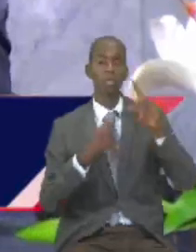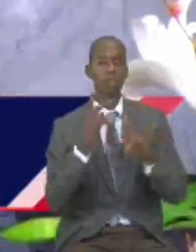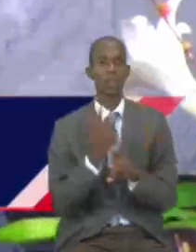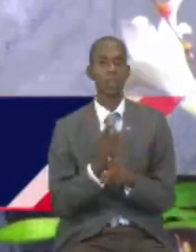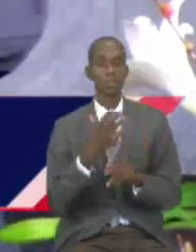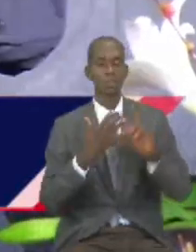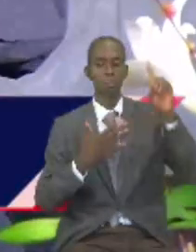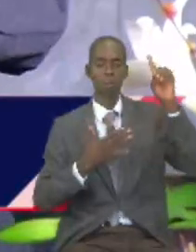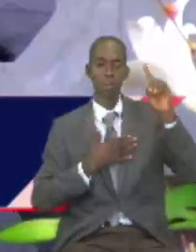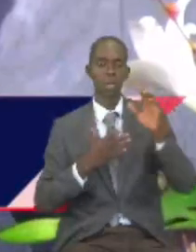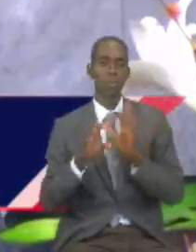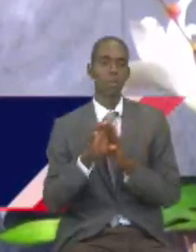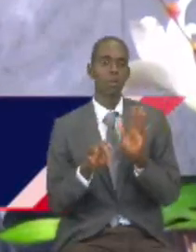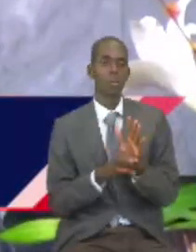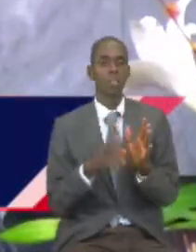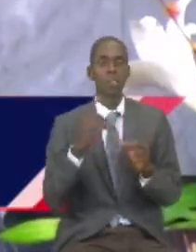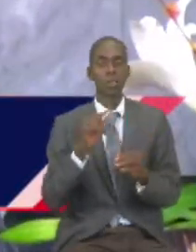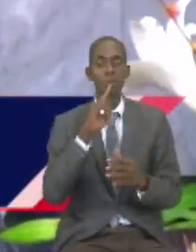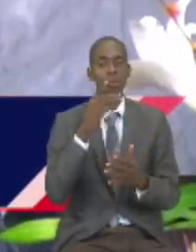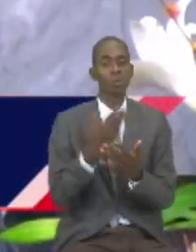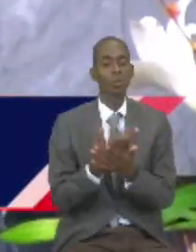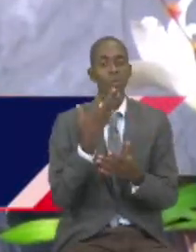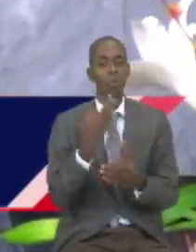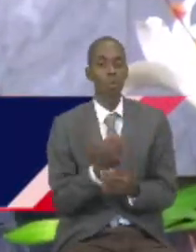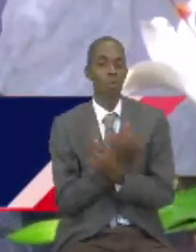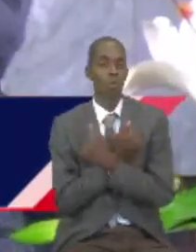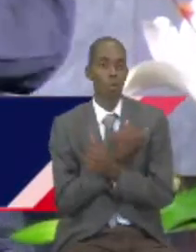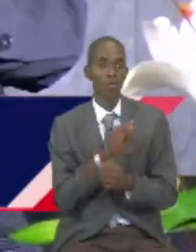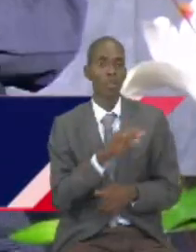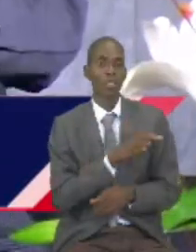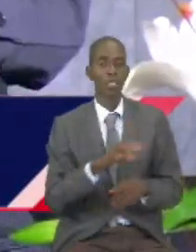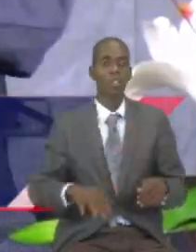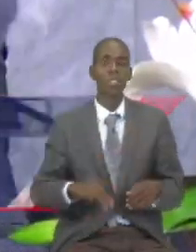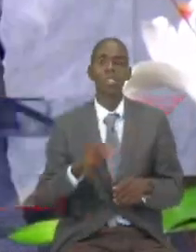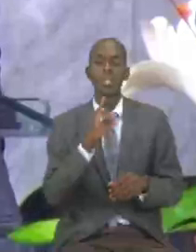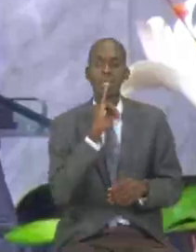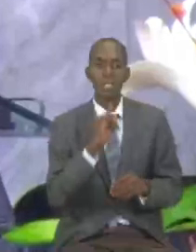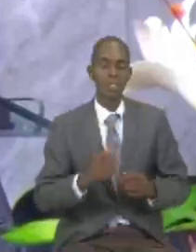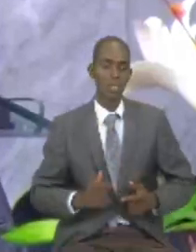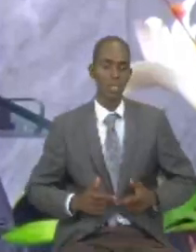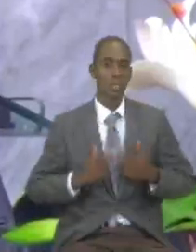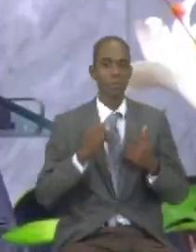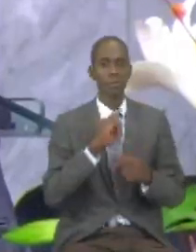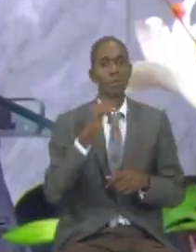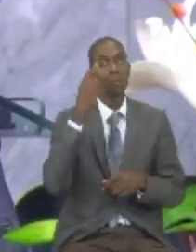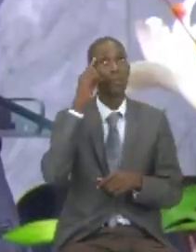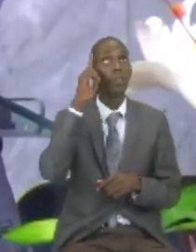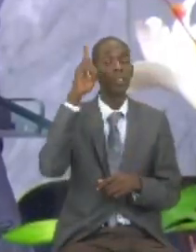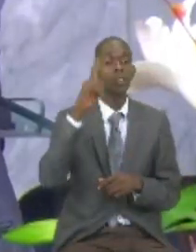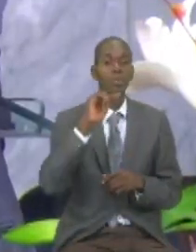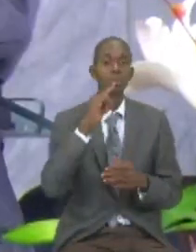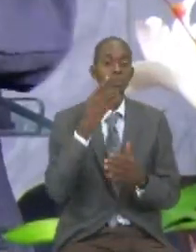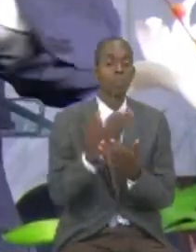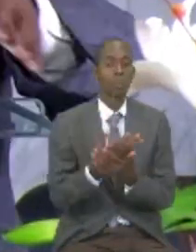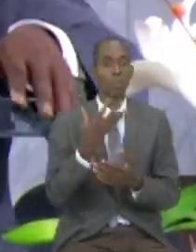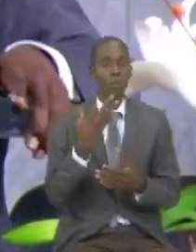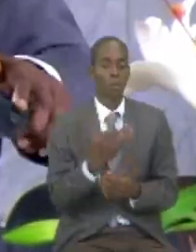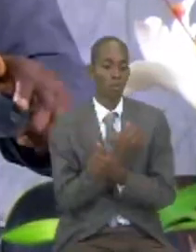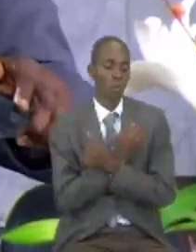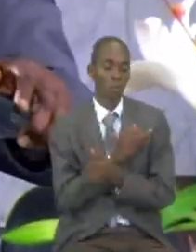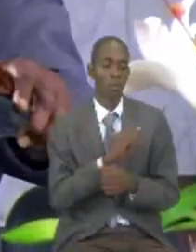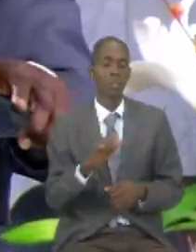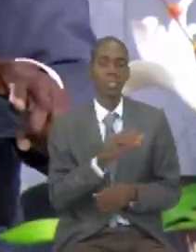gardez mes commandements. La preuve d'aimer Christ, c'est de vivre pour lui. La preuve d'aimer Christ,